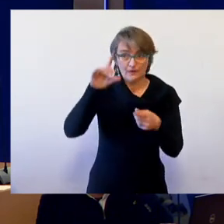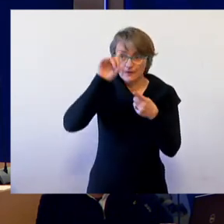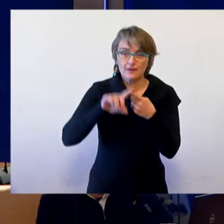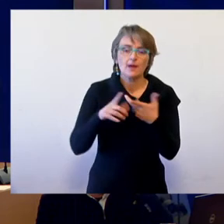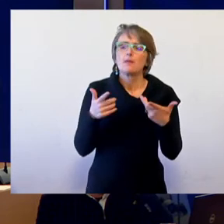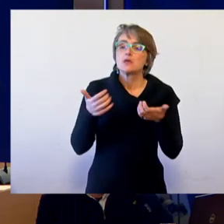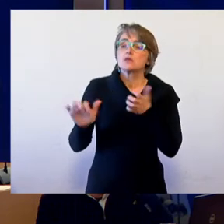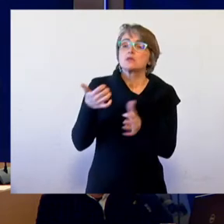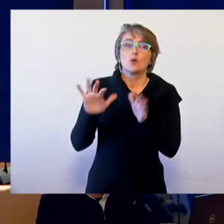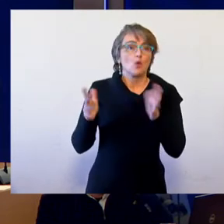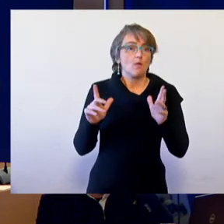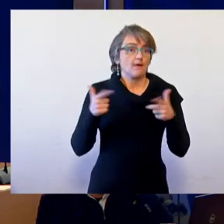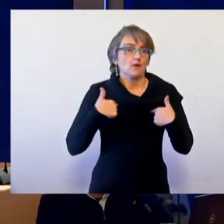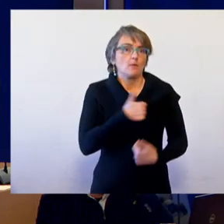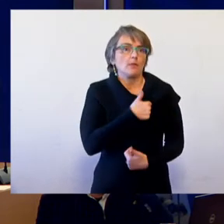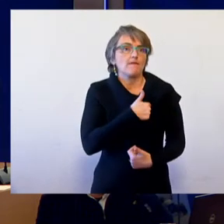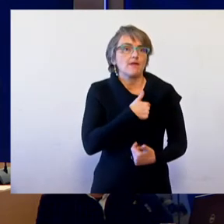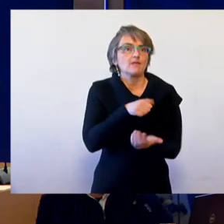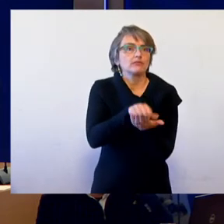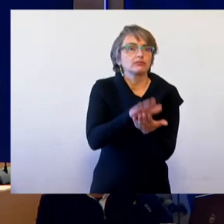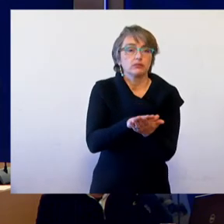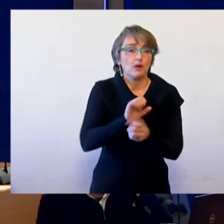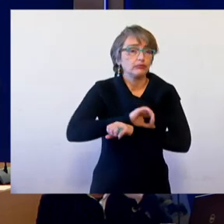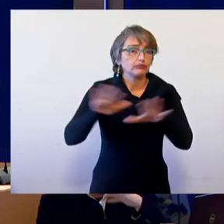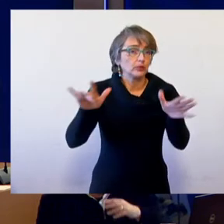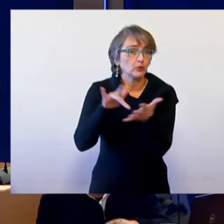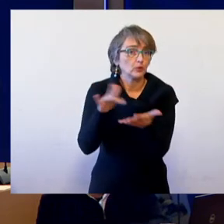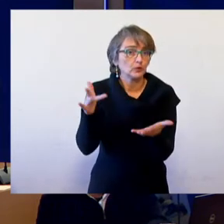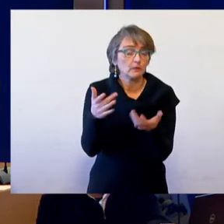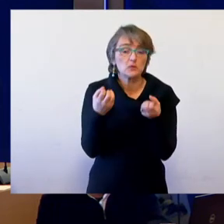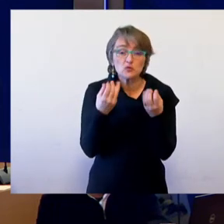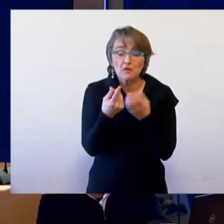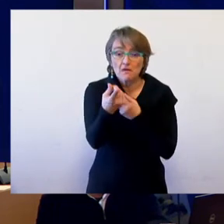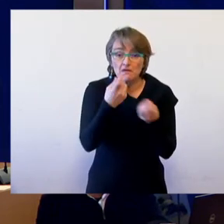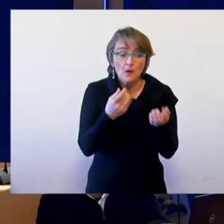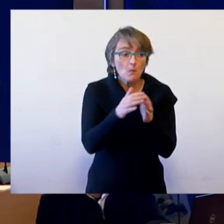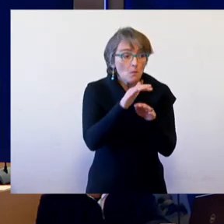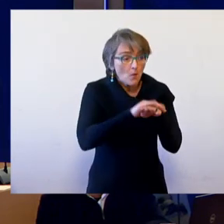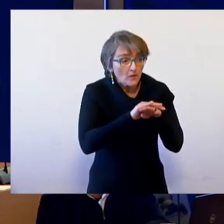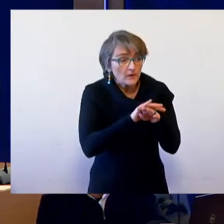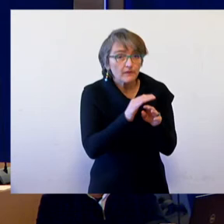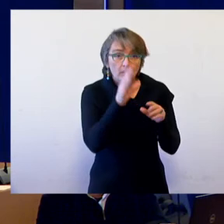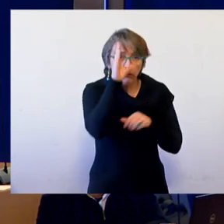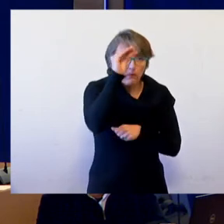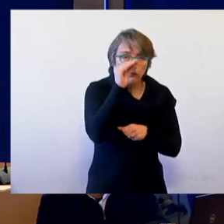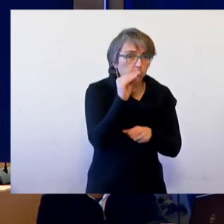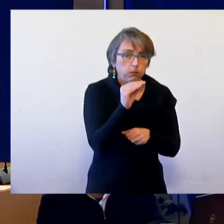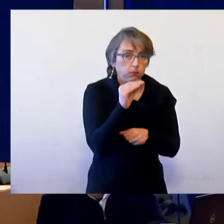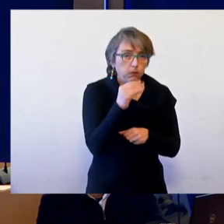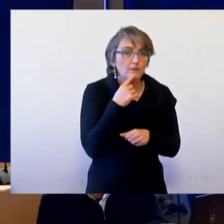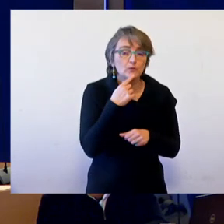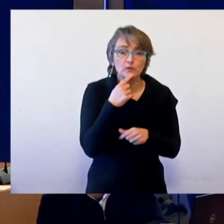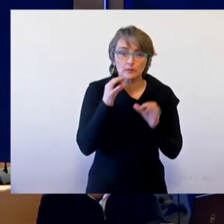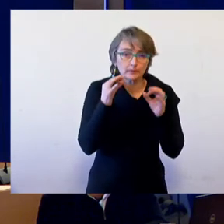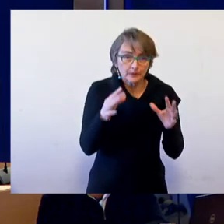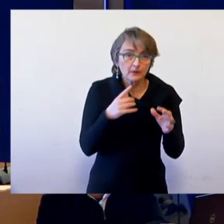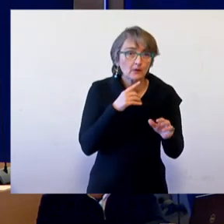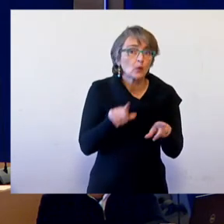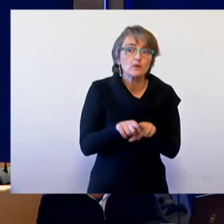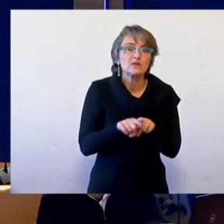privé, et finalement les motivations confessionnelles sont finalement assez faibles, et 70% des établissements seraient aujourd'hui